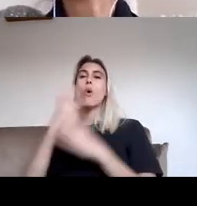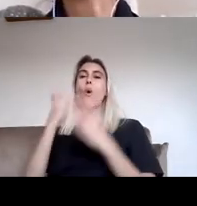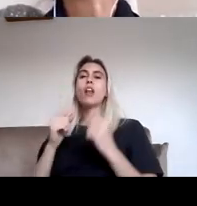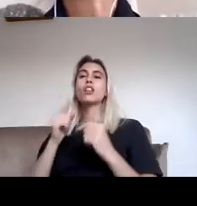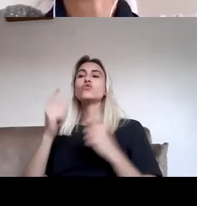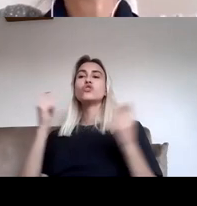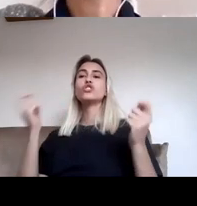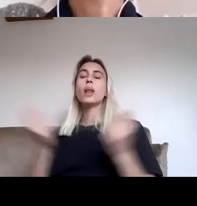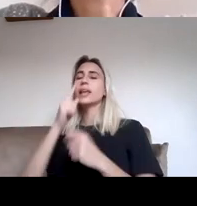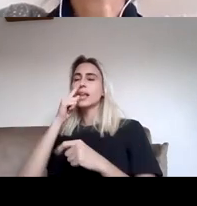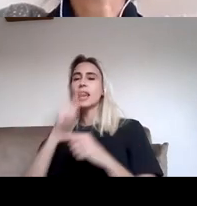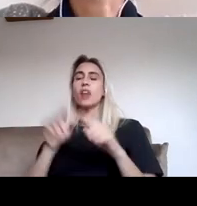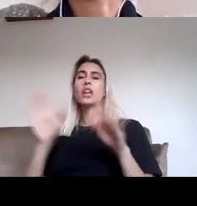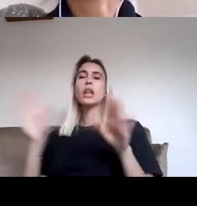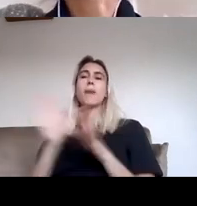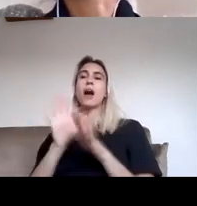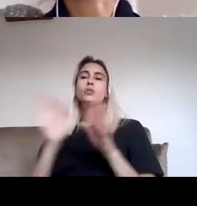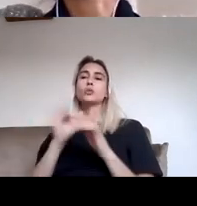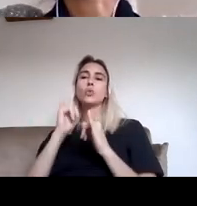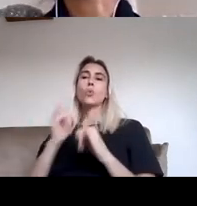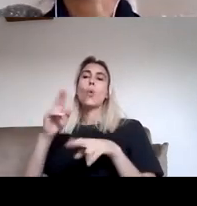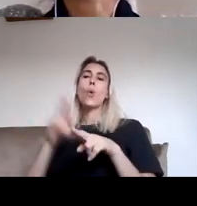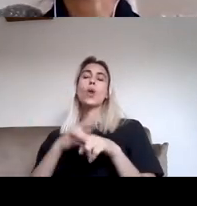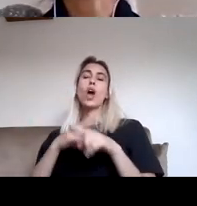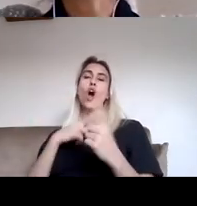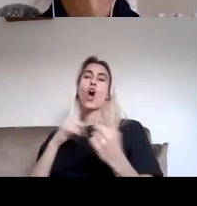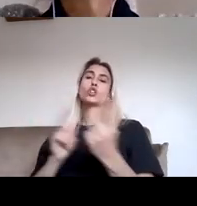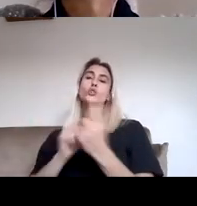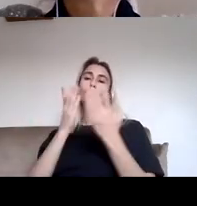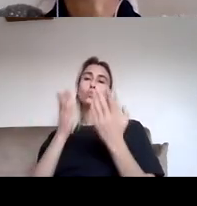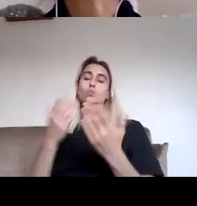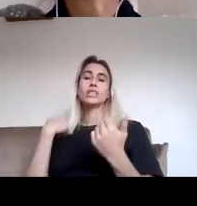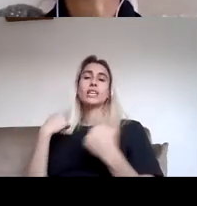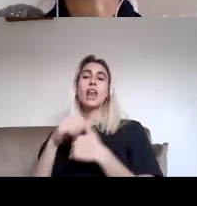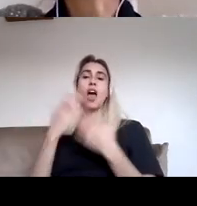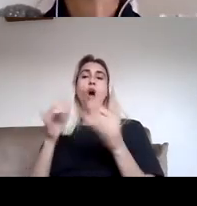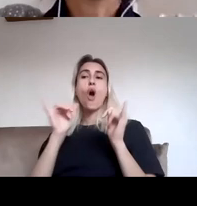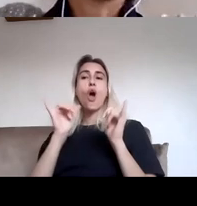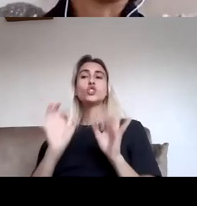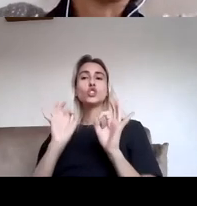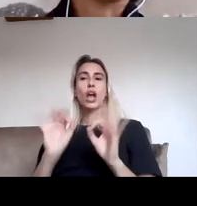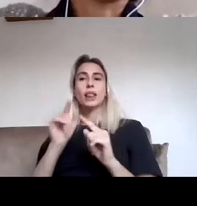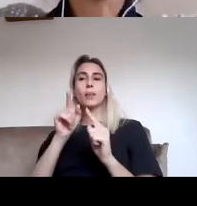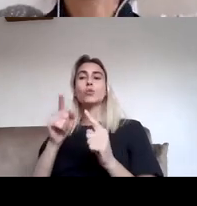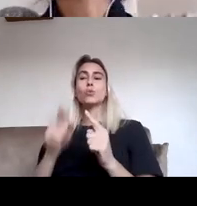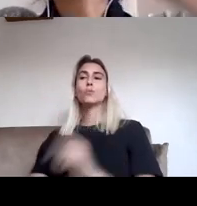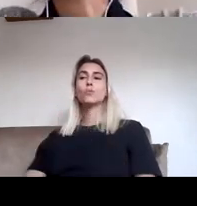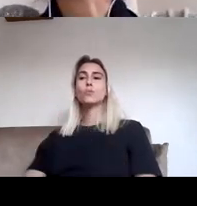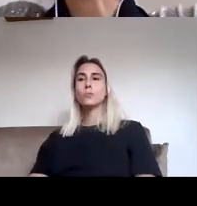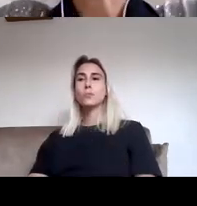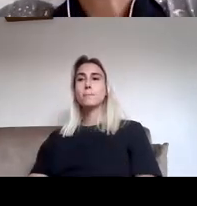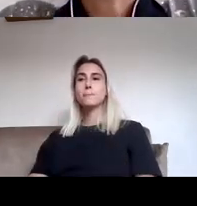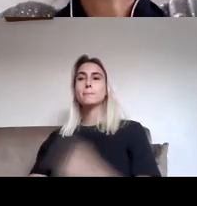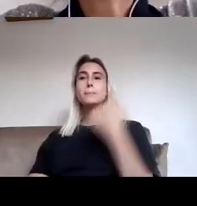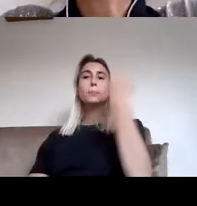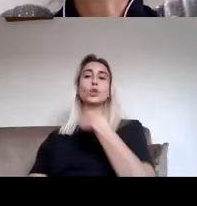çalışmalar inanılmaz kötü örnekler olarak karşımıza çıkıyor. Yine bu aynı şekilde bir yüzey